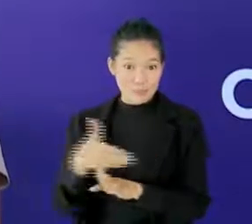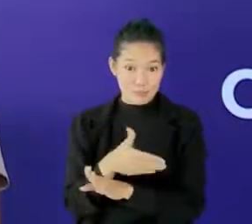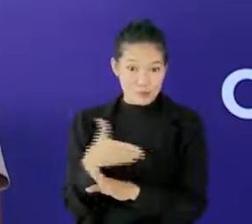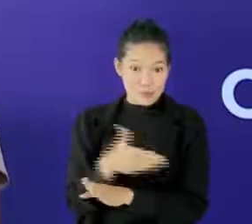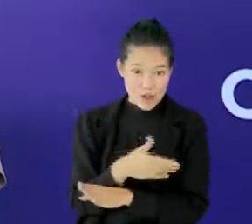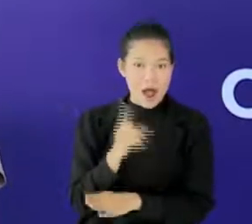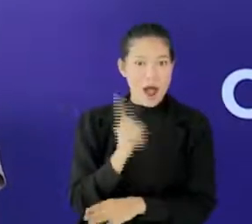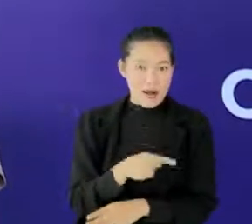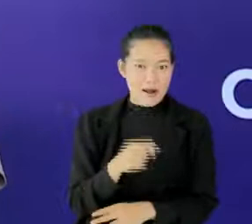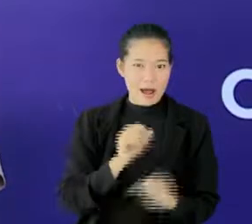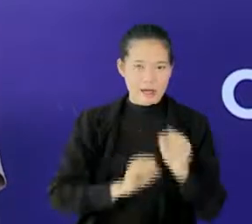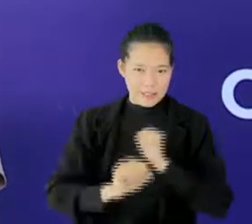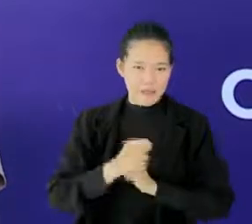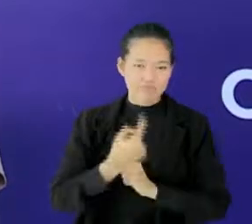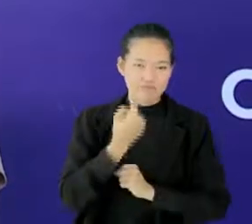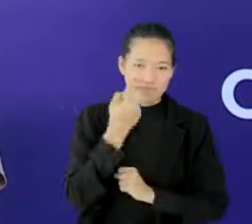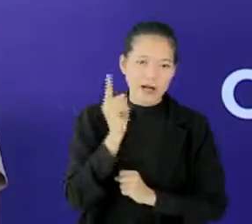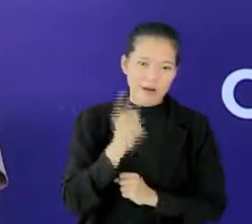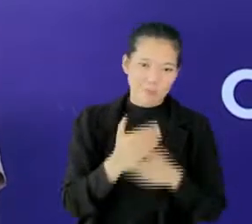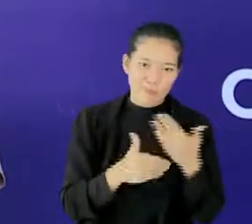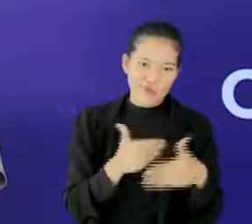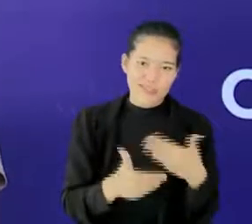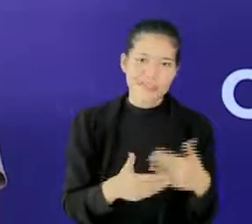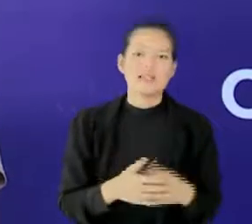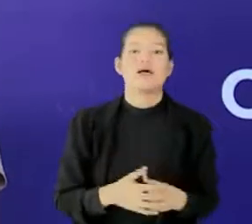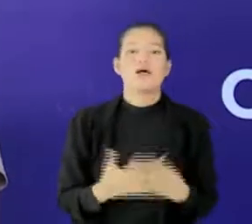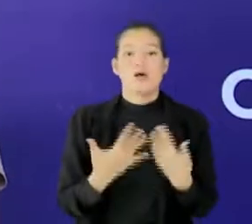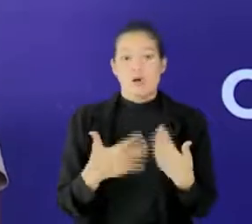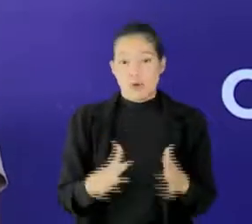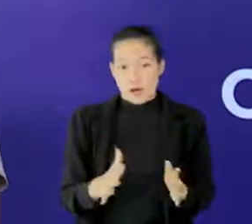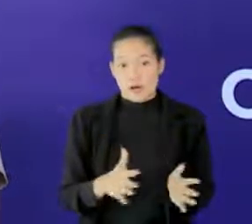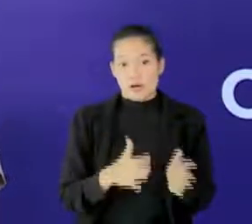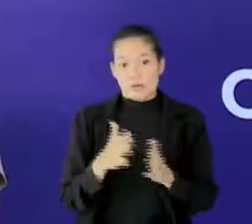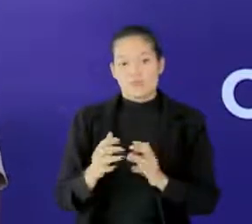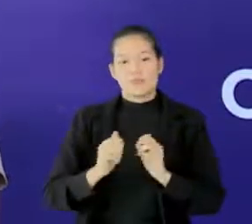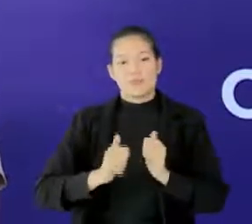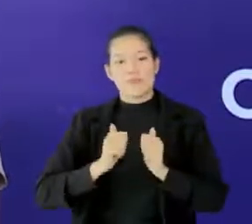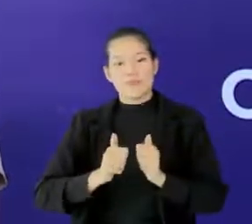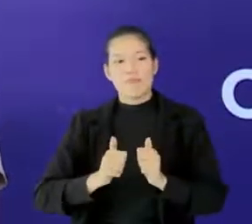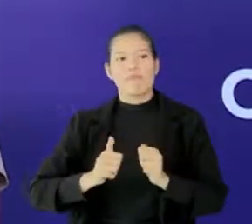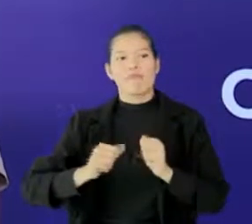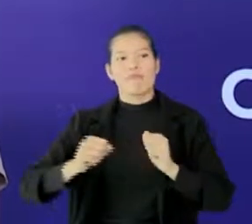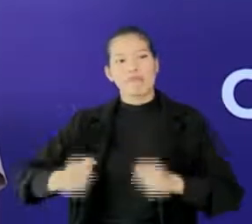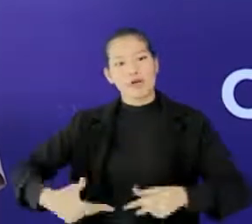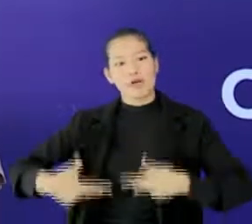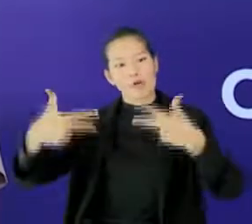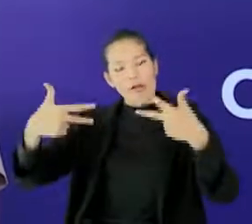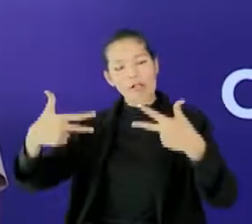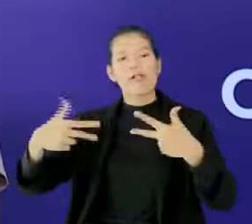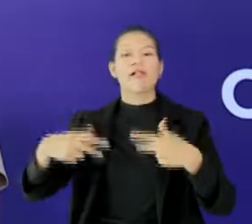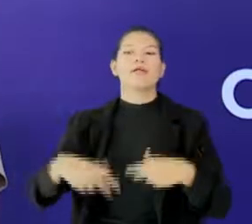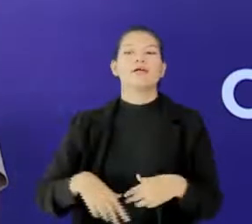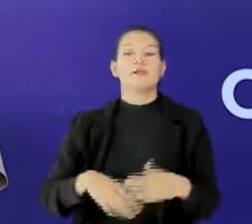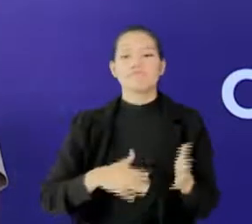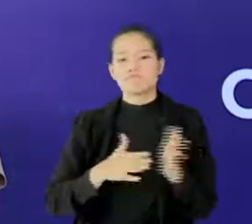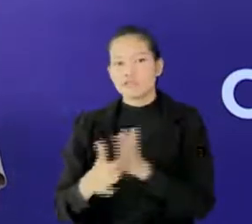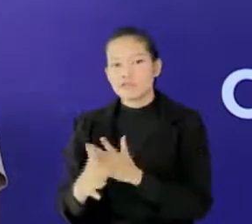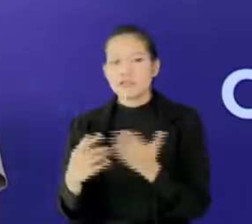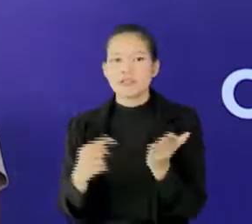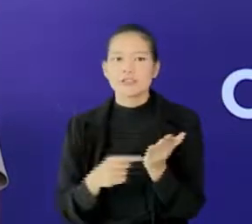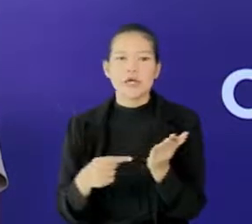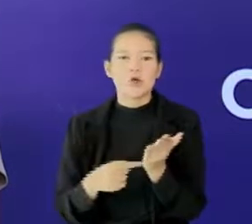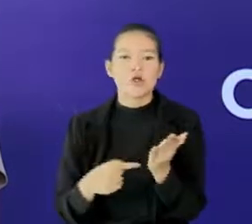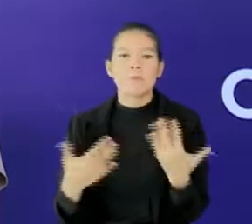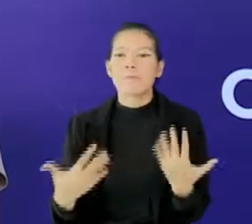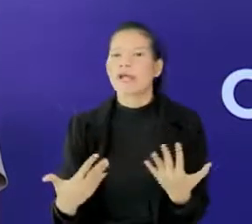melakukan kegiatan itu dulu. Kemudian kita siarkan secara virtual. Terus tambah lagi pengembangan bagaimana